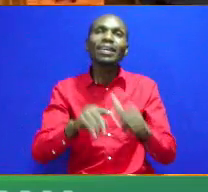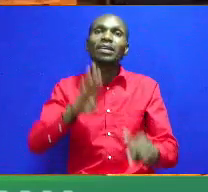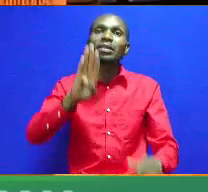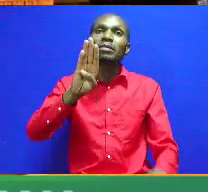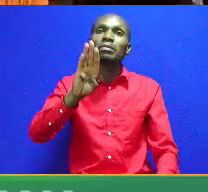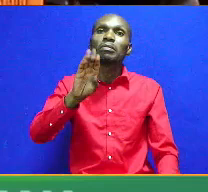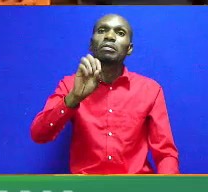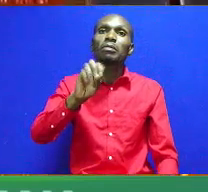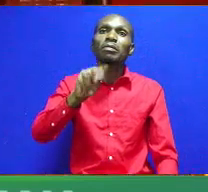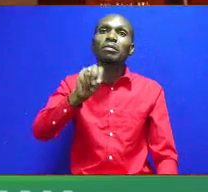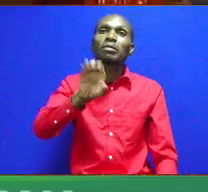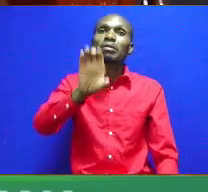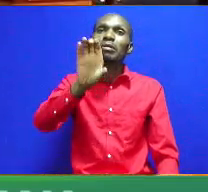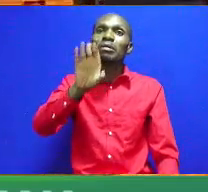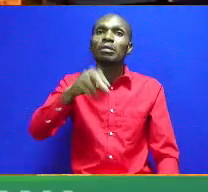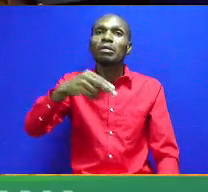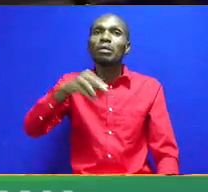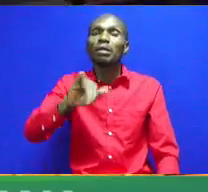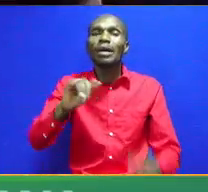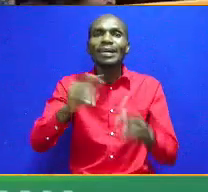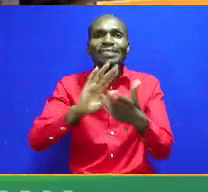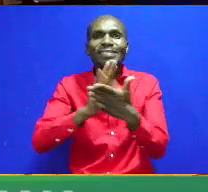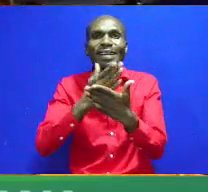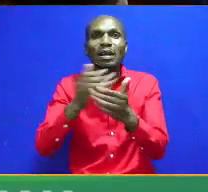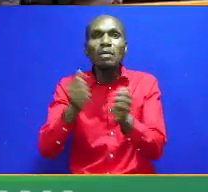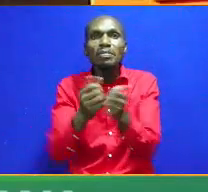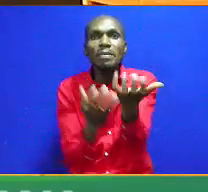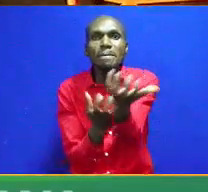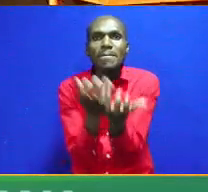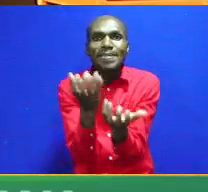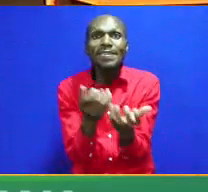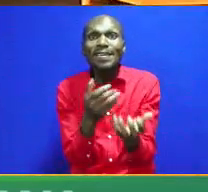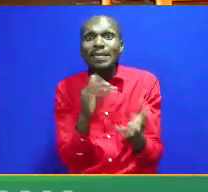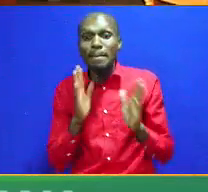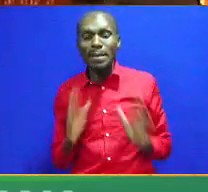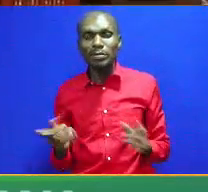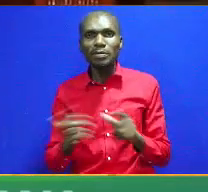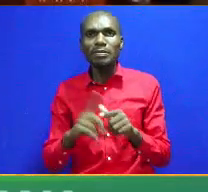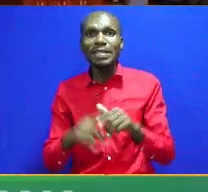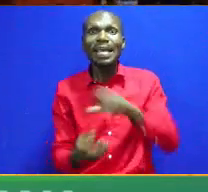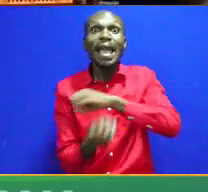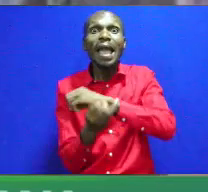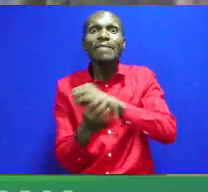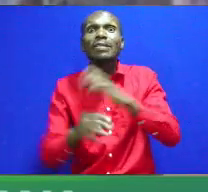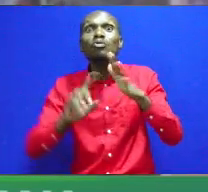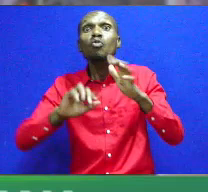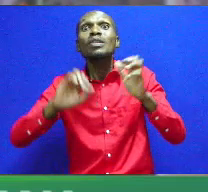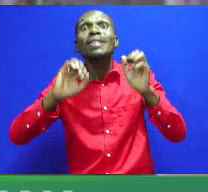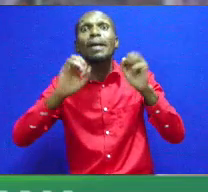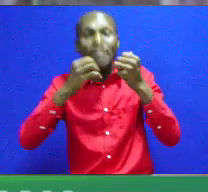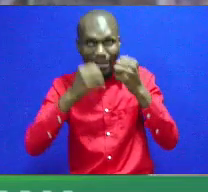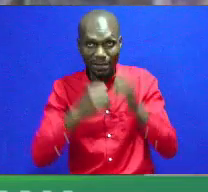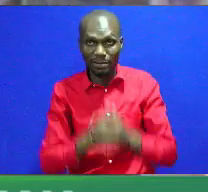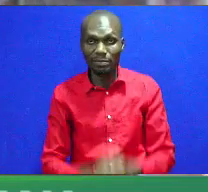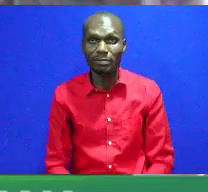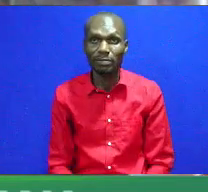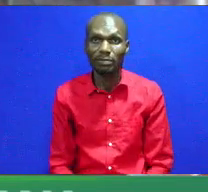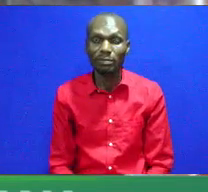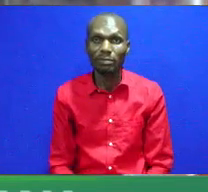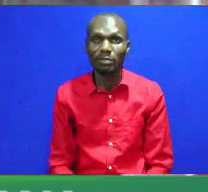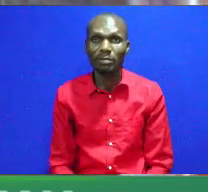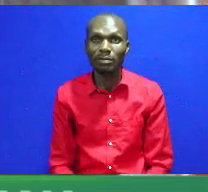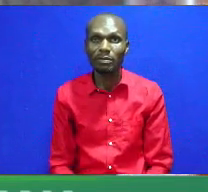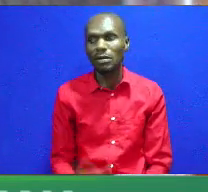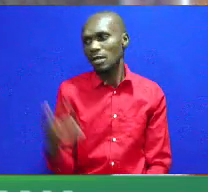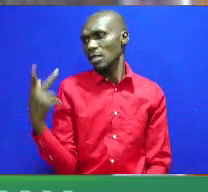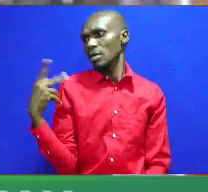imeye county ya Kisi gosanga no mwonchari na umimora ni gako ya lalaria anyarite kukoreka na mwono yare